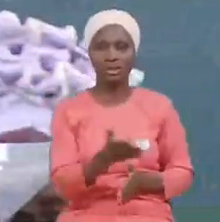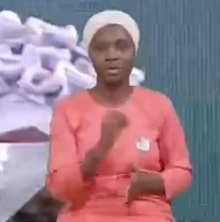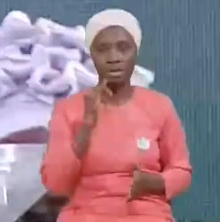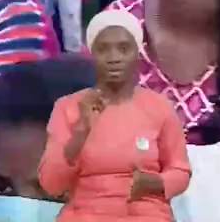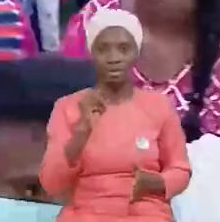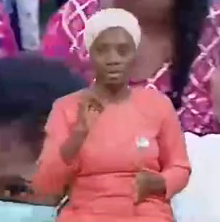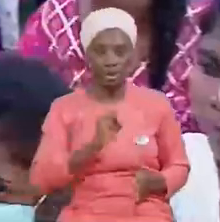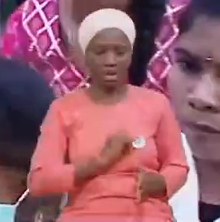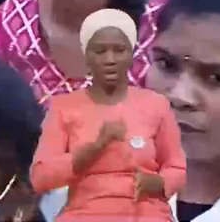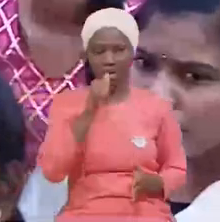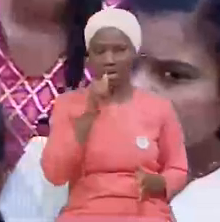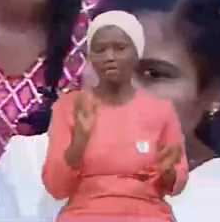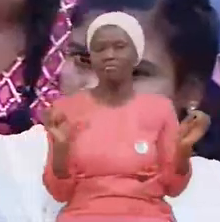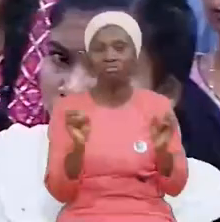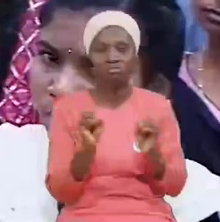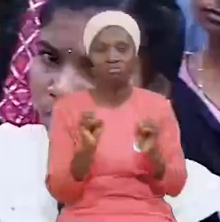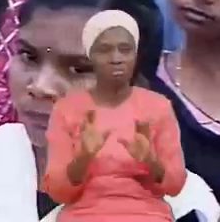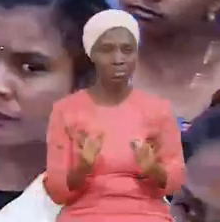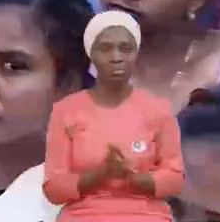sans Christ, je ne suis rien.